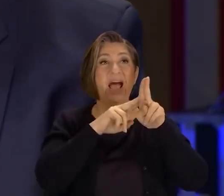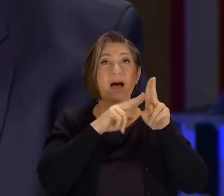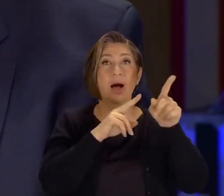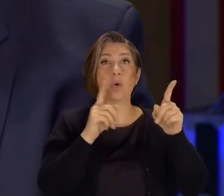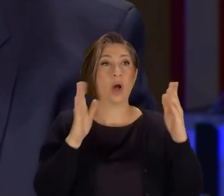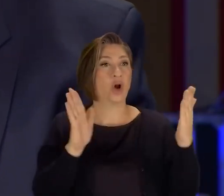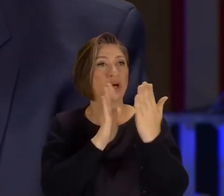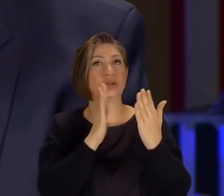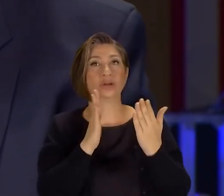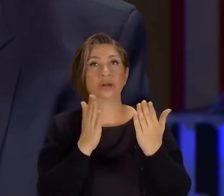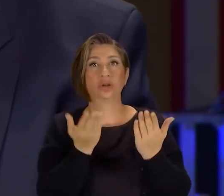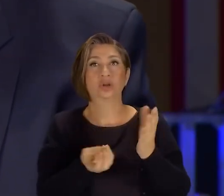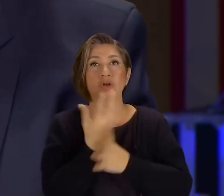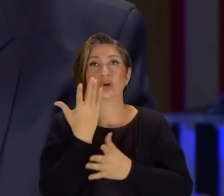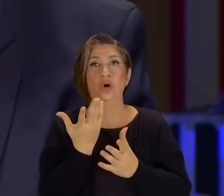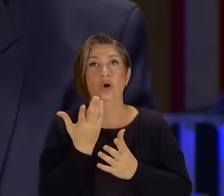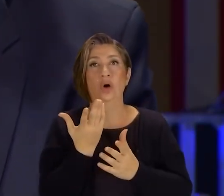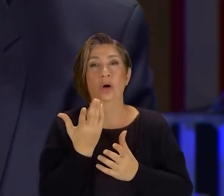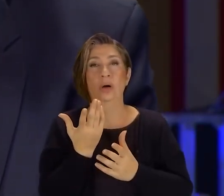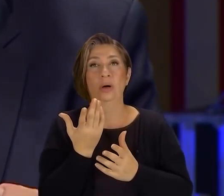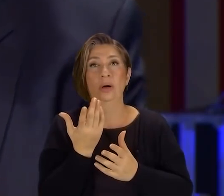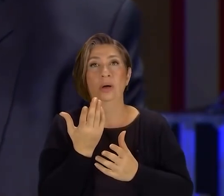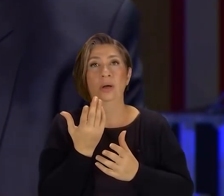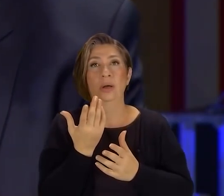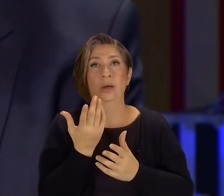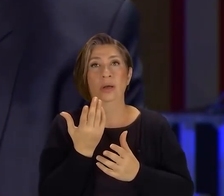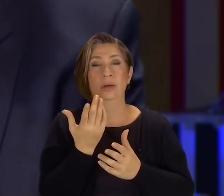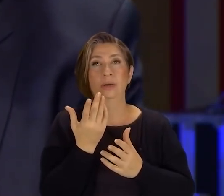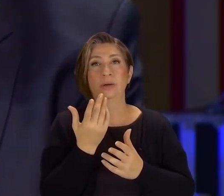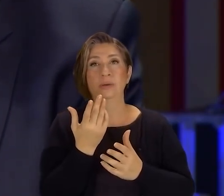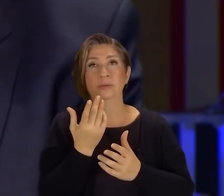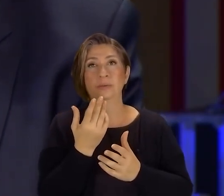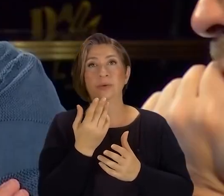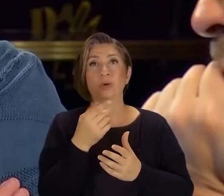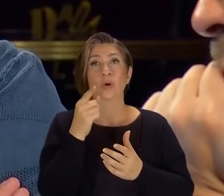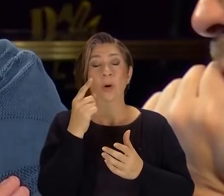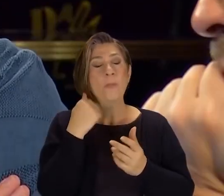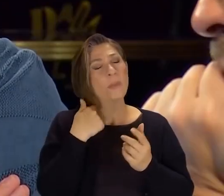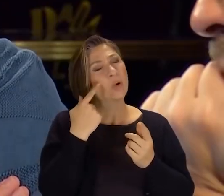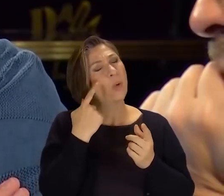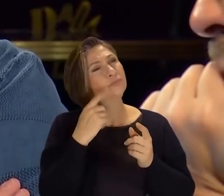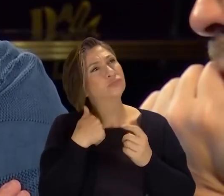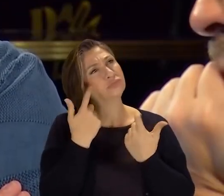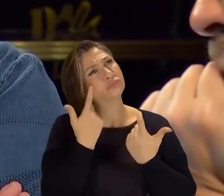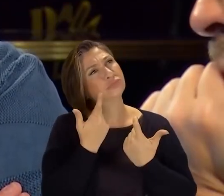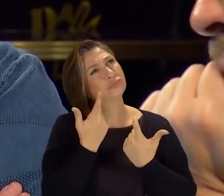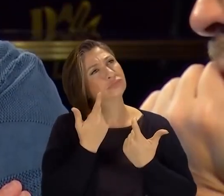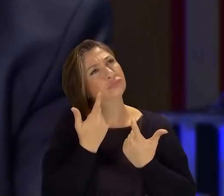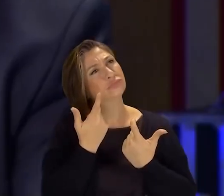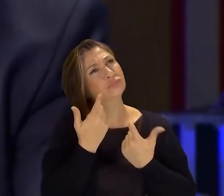çıkıyor şey. Değerlendirme. Yani ben yani bu şekilde değerlendiriyorum ama gözlem